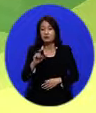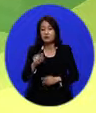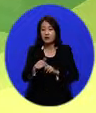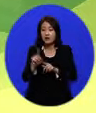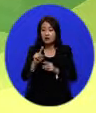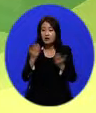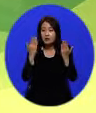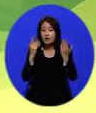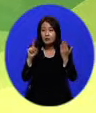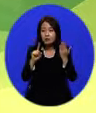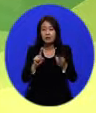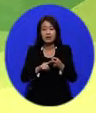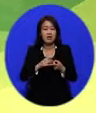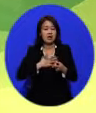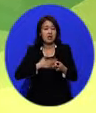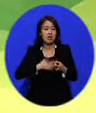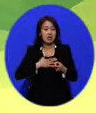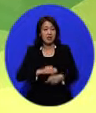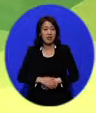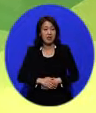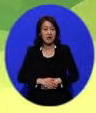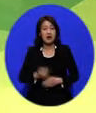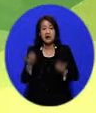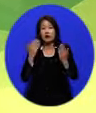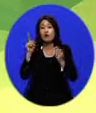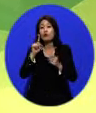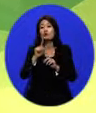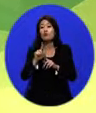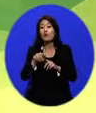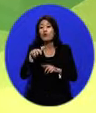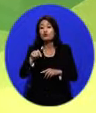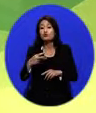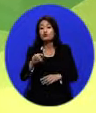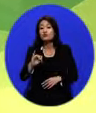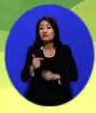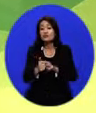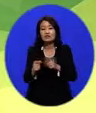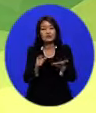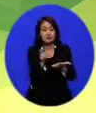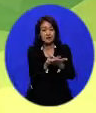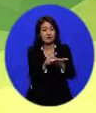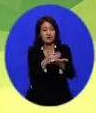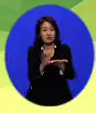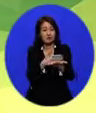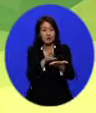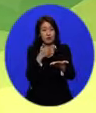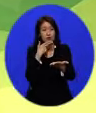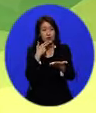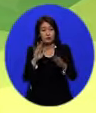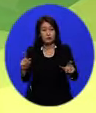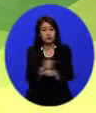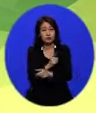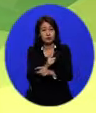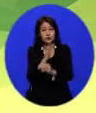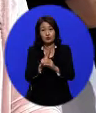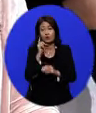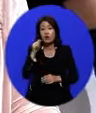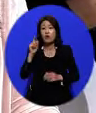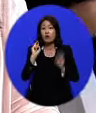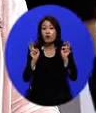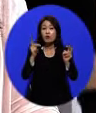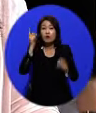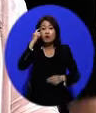다 나오거든요. 네. 요즘엔 어디 학교 출신인지 거긴 블랭크야. 안 적어. 그렇게 많이 바뀐 거예요. 기업이 왜